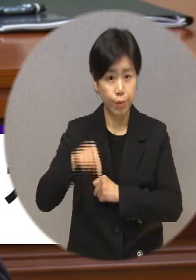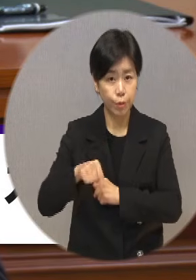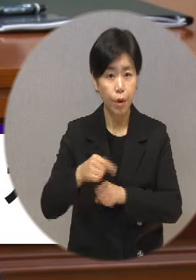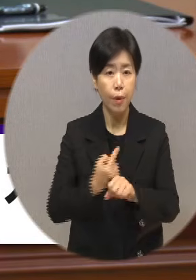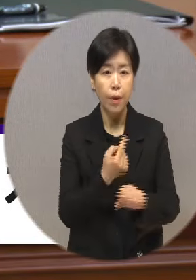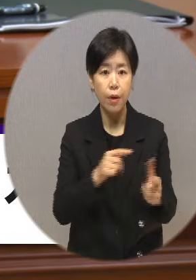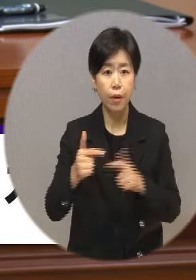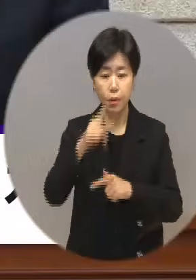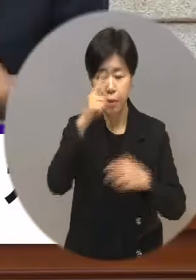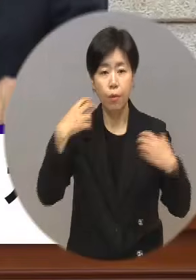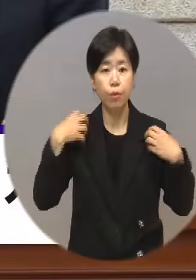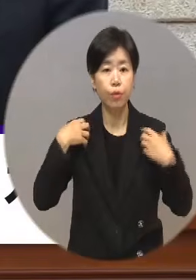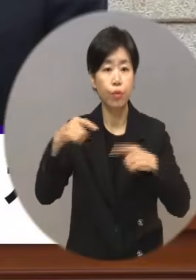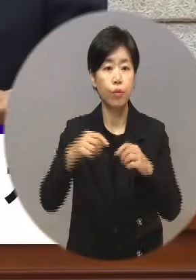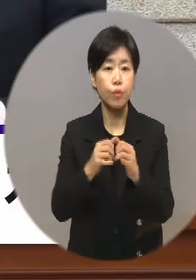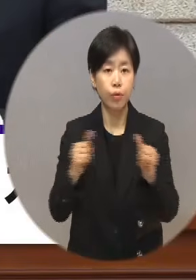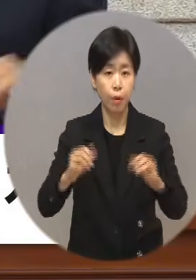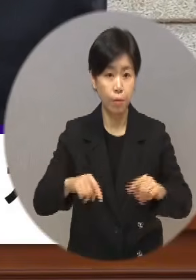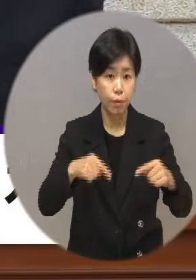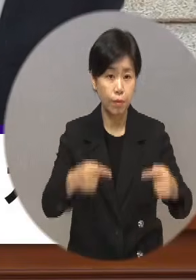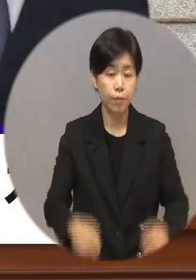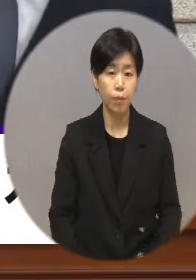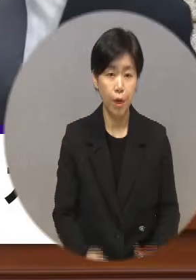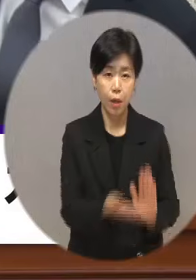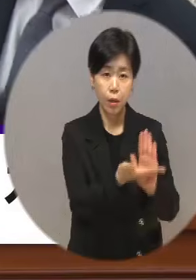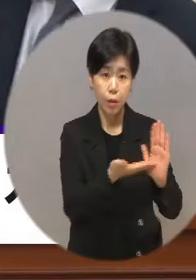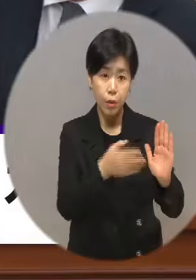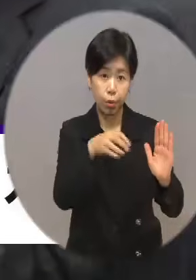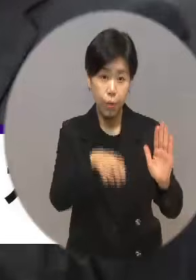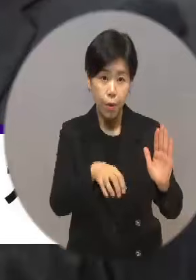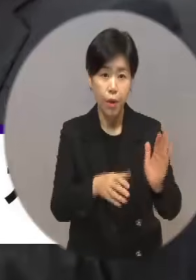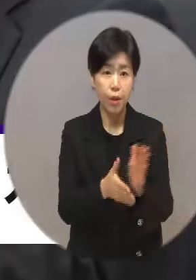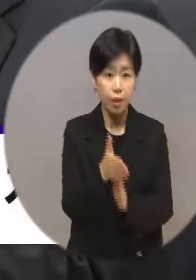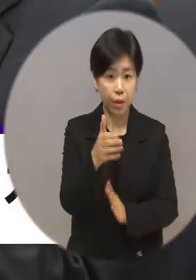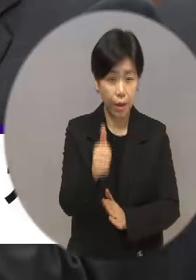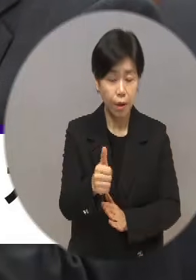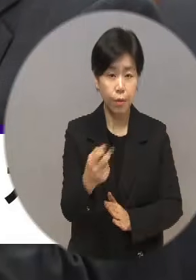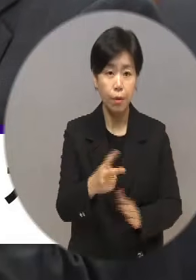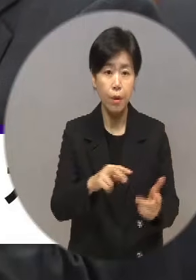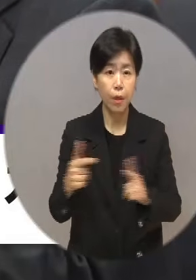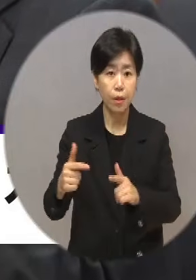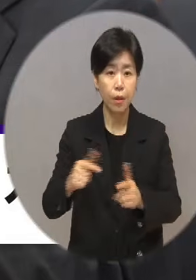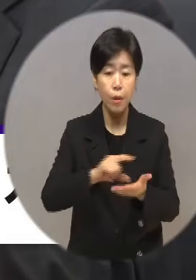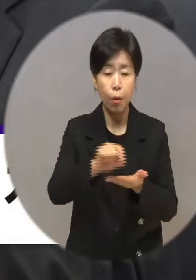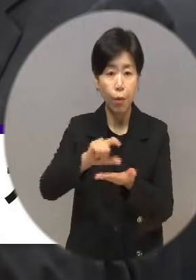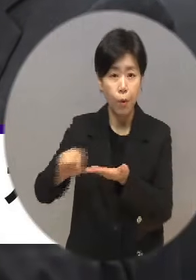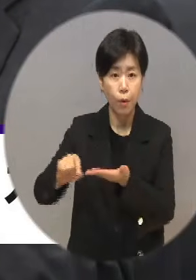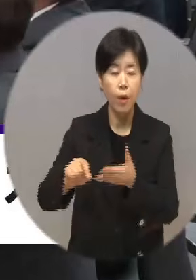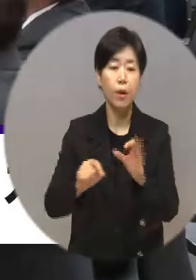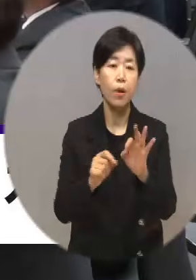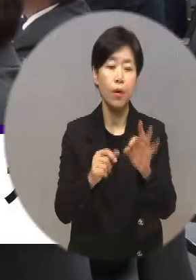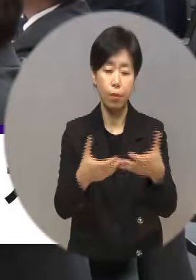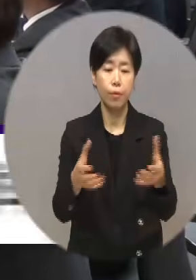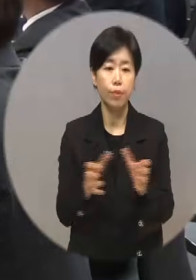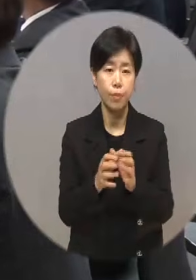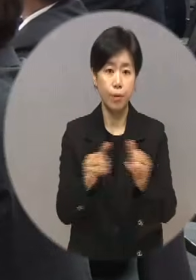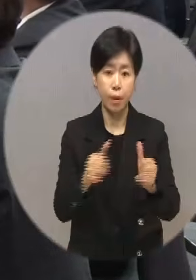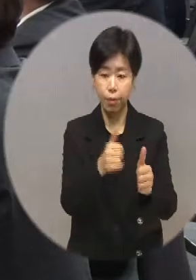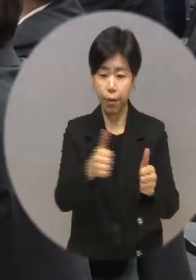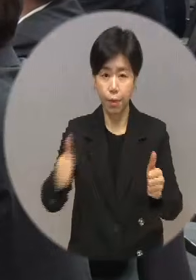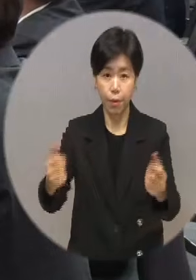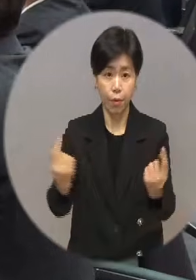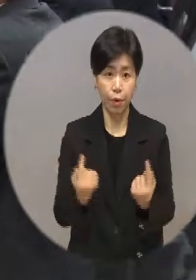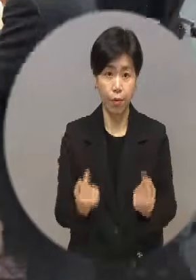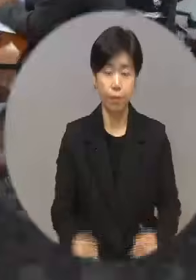정부 당국자와 함께 접경지역 시장군수협의회 소속 10개 자치단체 단체장 등이 참석했습니다.